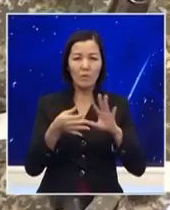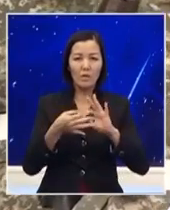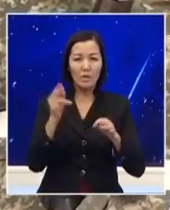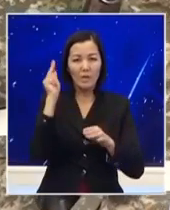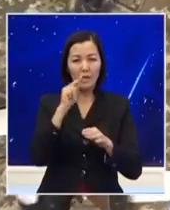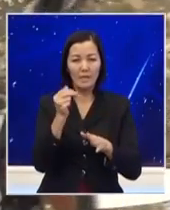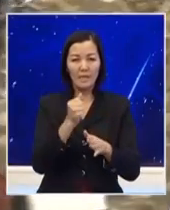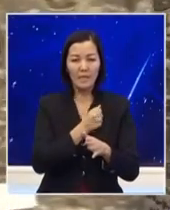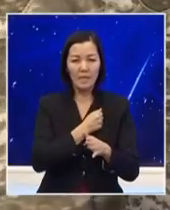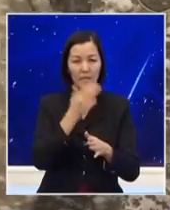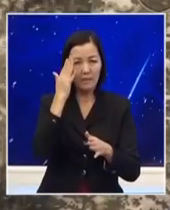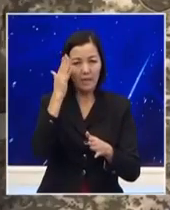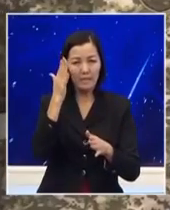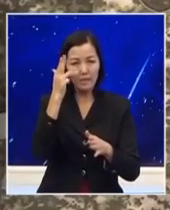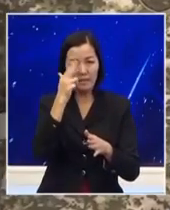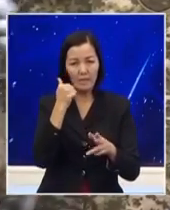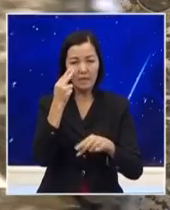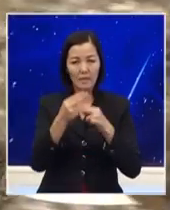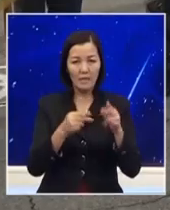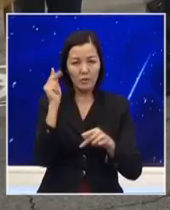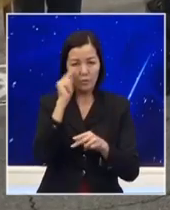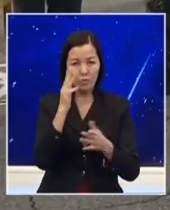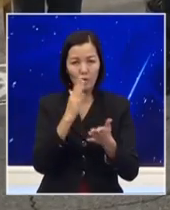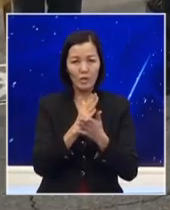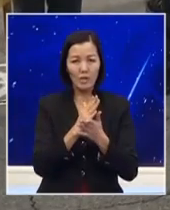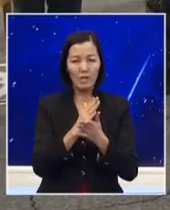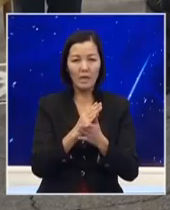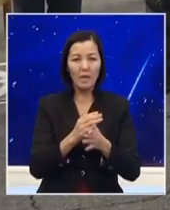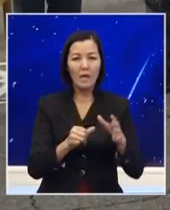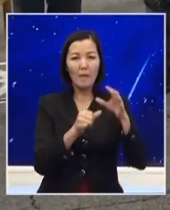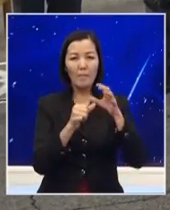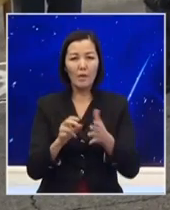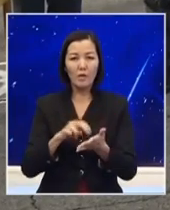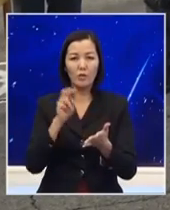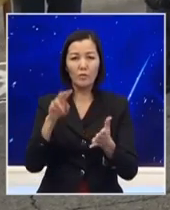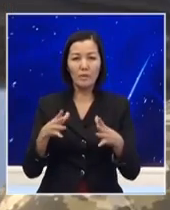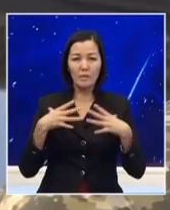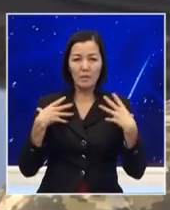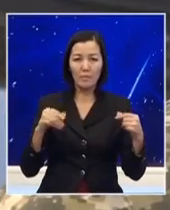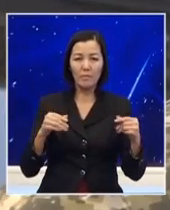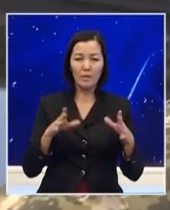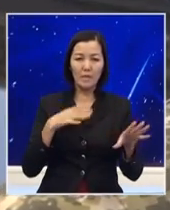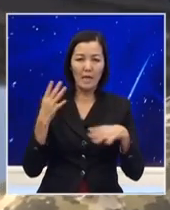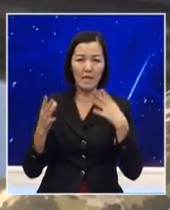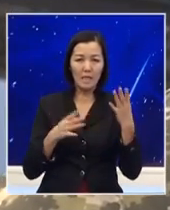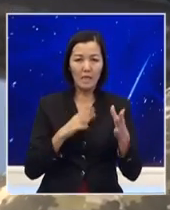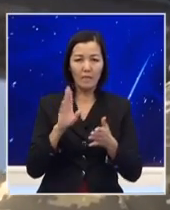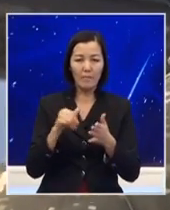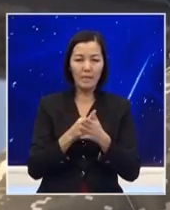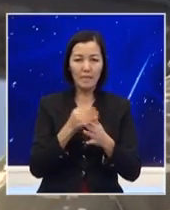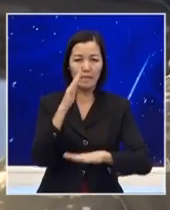қыр-сырын әскери тактикалық дағдыларды үйренеді. Сонымен қатар парашютпен секіру физикалық шымырлығын дайындайды. Бастысы